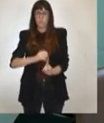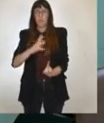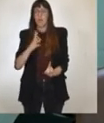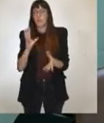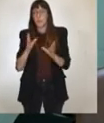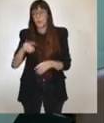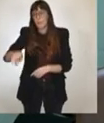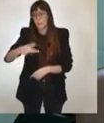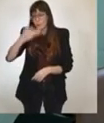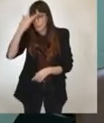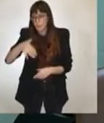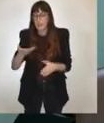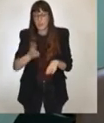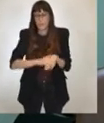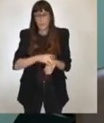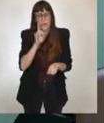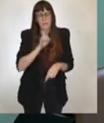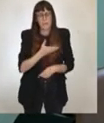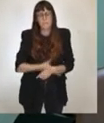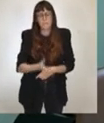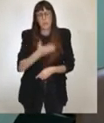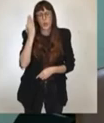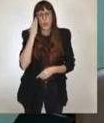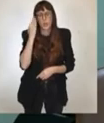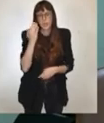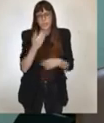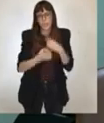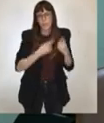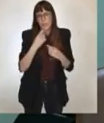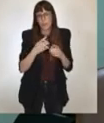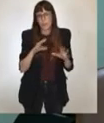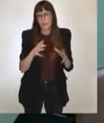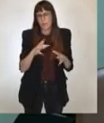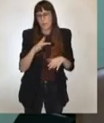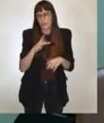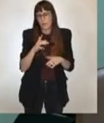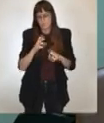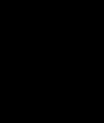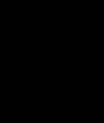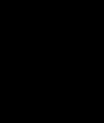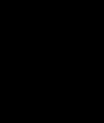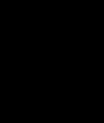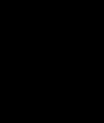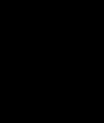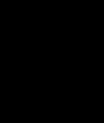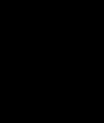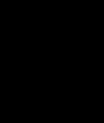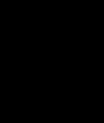sont victimes de violences et en tout cas permet de communiquer sur le sujet.